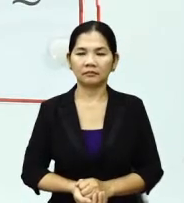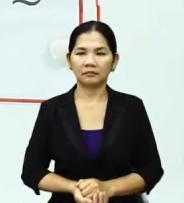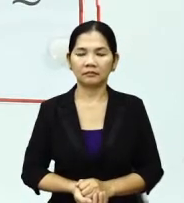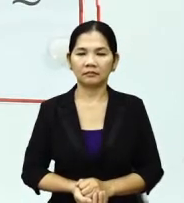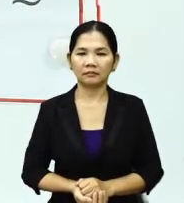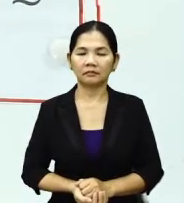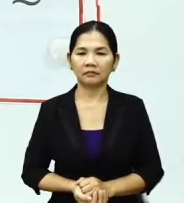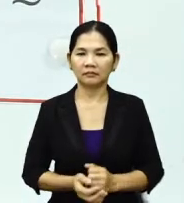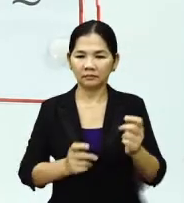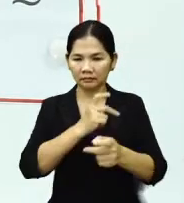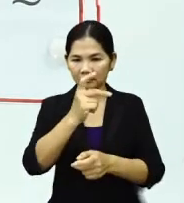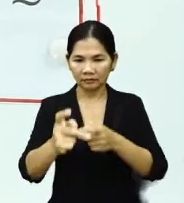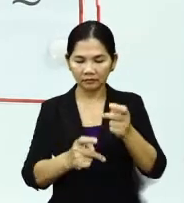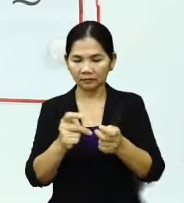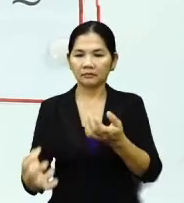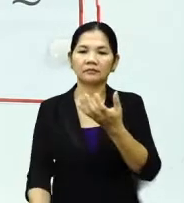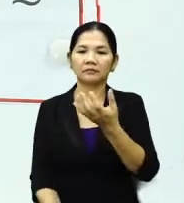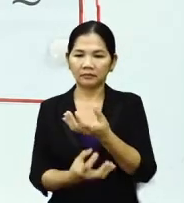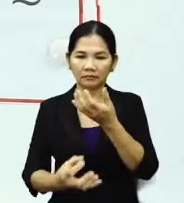cường tế